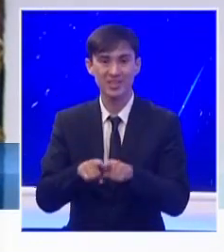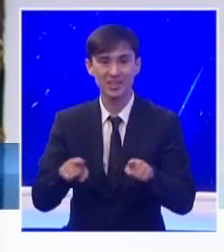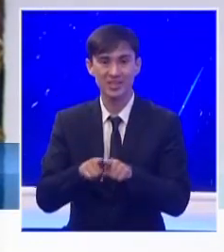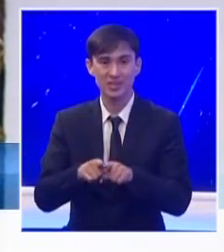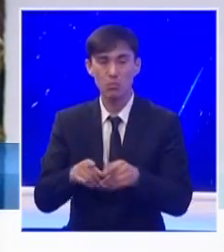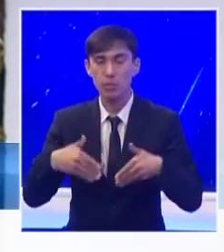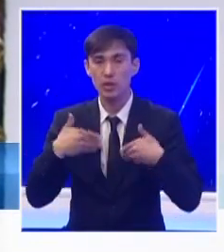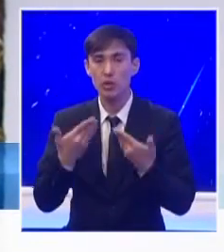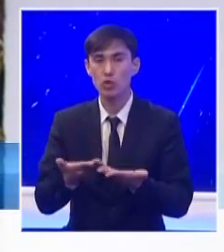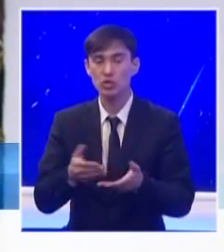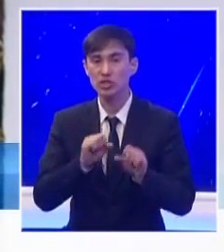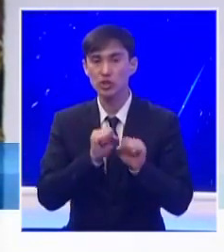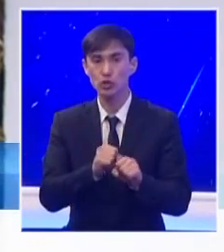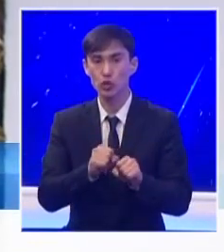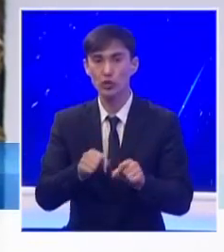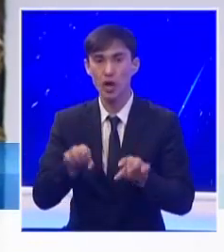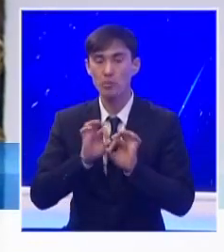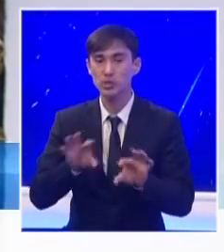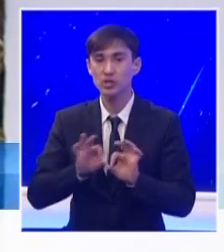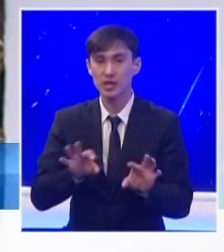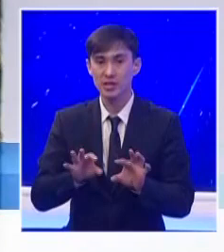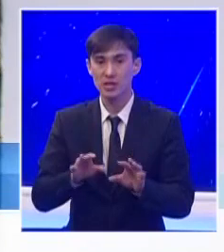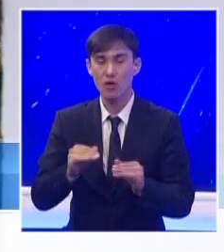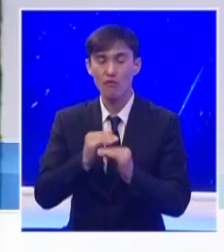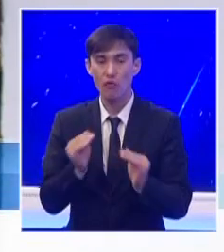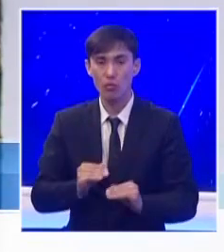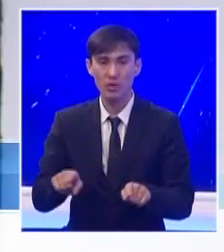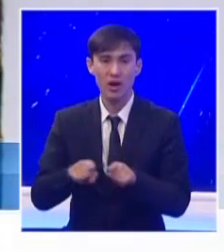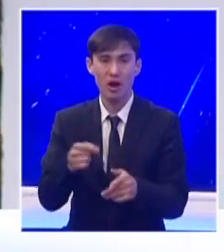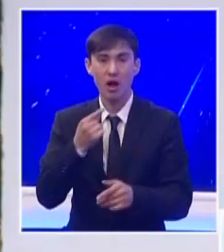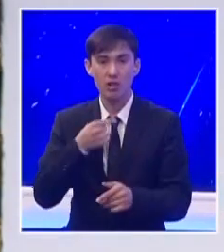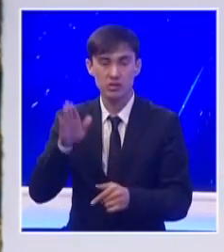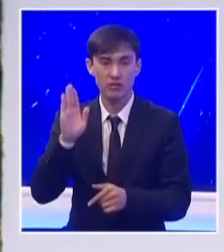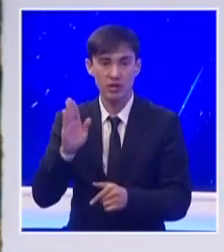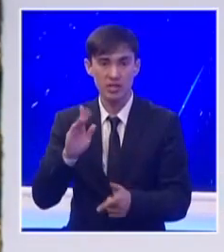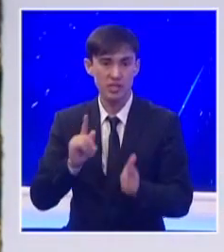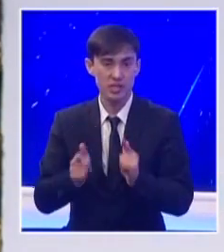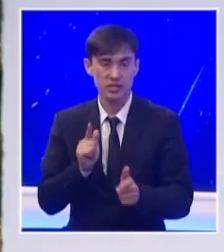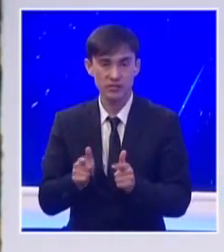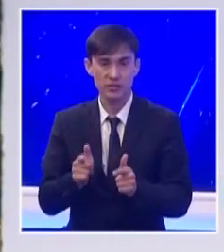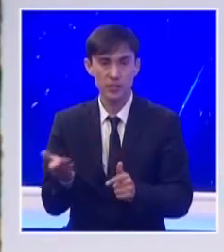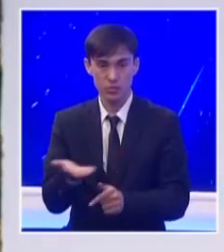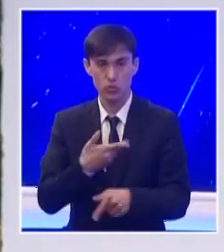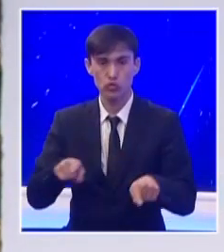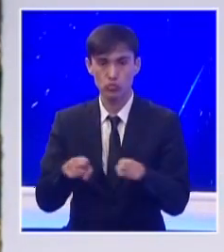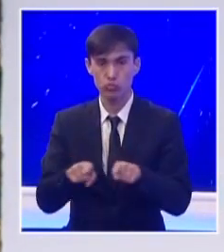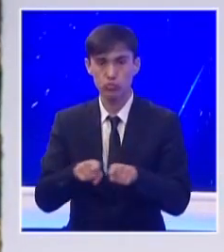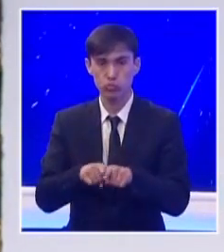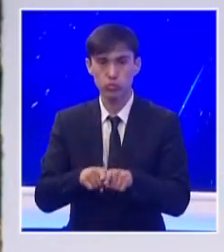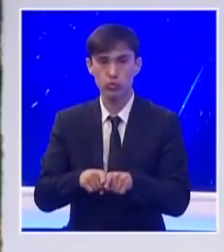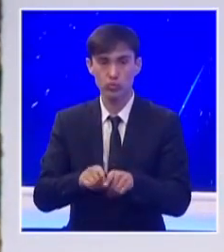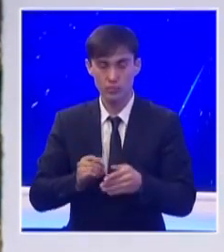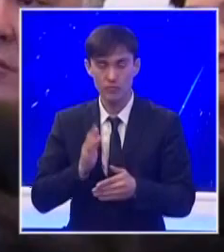новые предложенные, защищенные, объясненные формы голосования, то, естественно, мы тоже будем